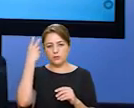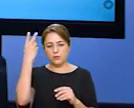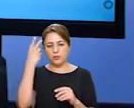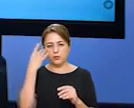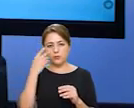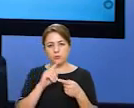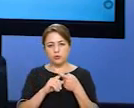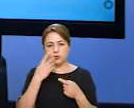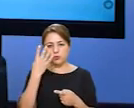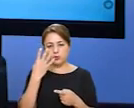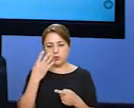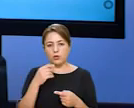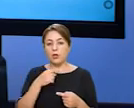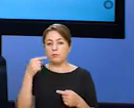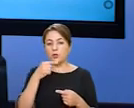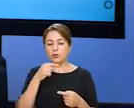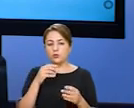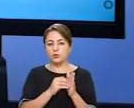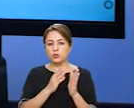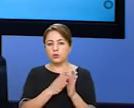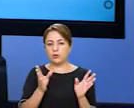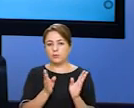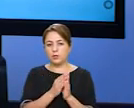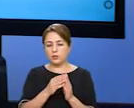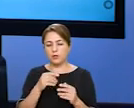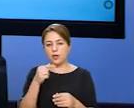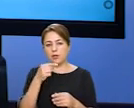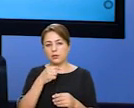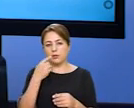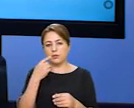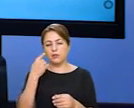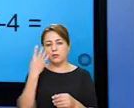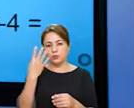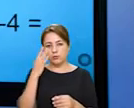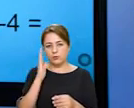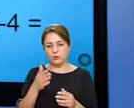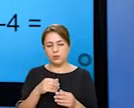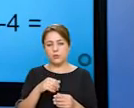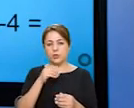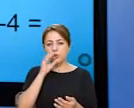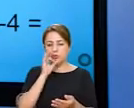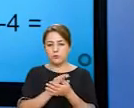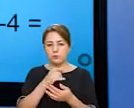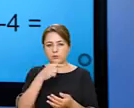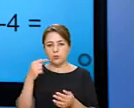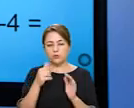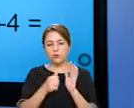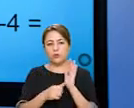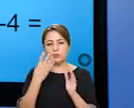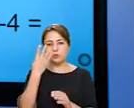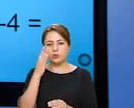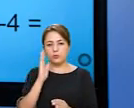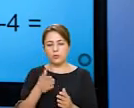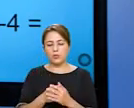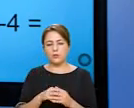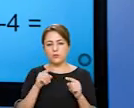4 болады, ва алдыдегі минус 3 ора білем, айрылген минус 4 язамыз, ва нәтижеміз минус 64 хасыл болар екен.